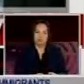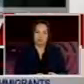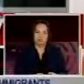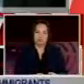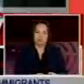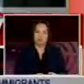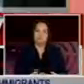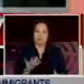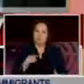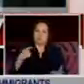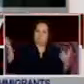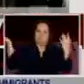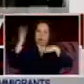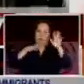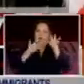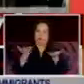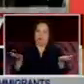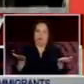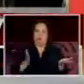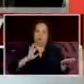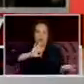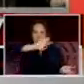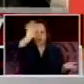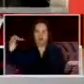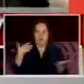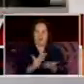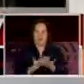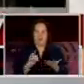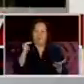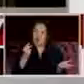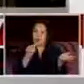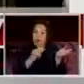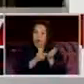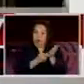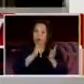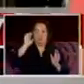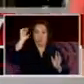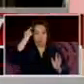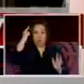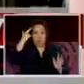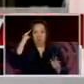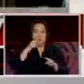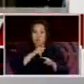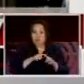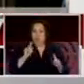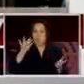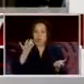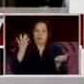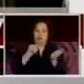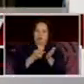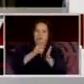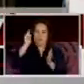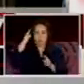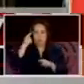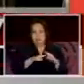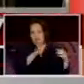That is a problem with this country. We're all for honest government, and yet the world condemns us as one of the most corrupt countries